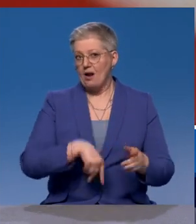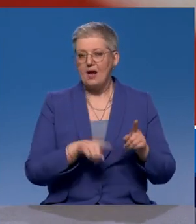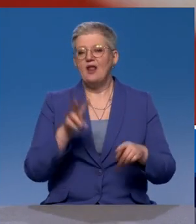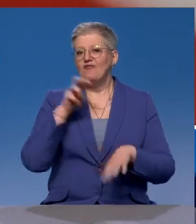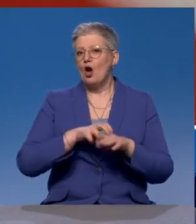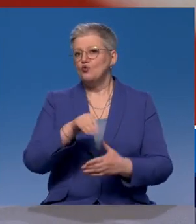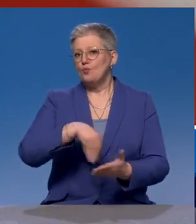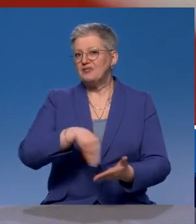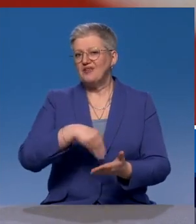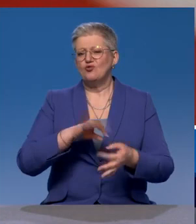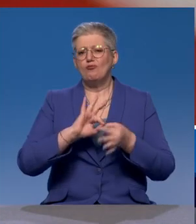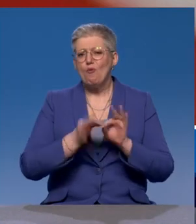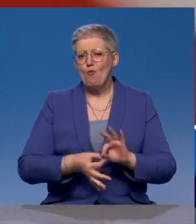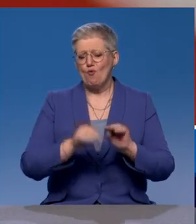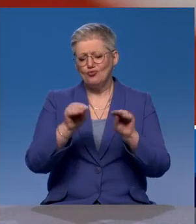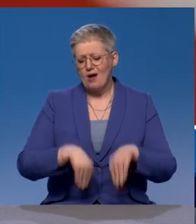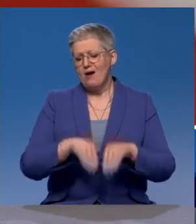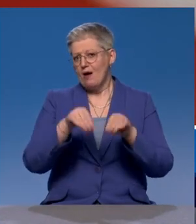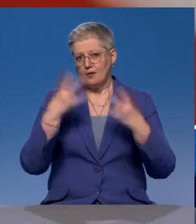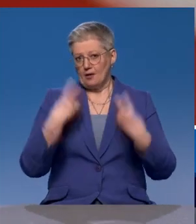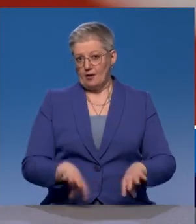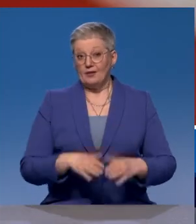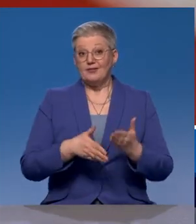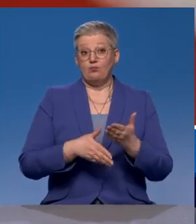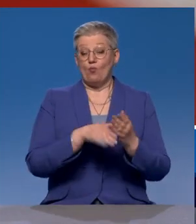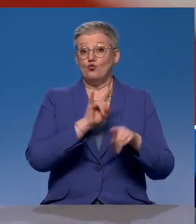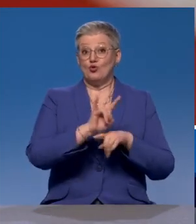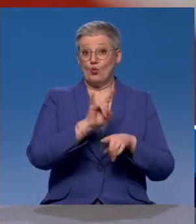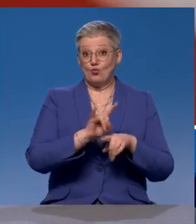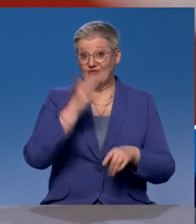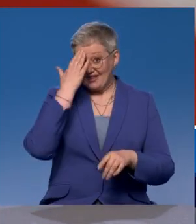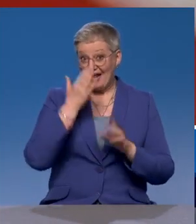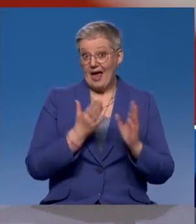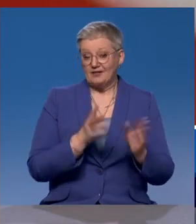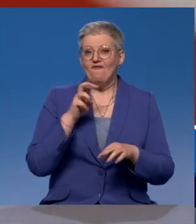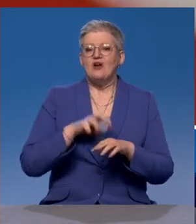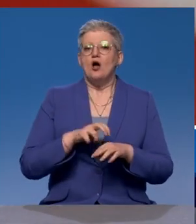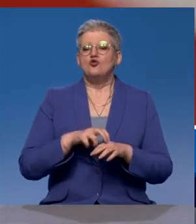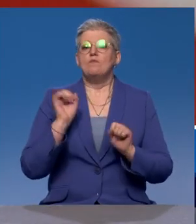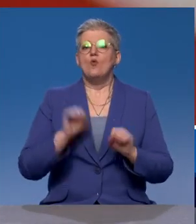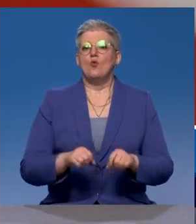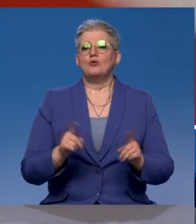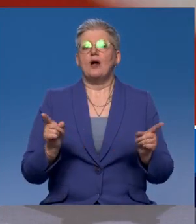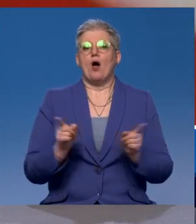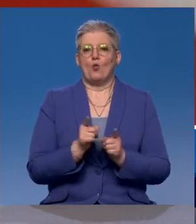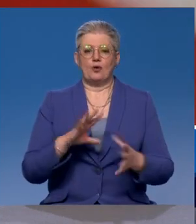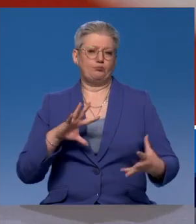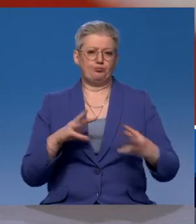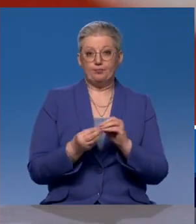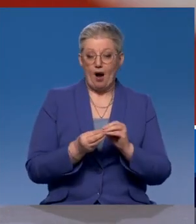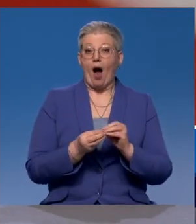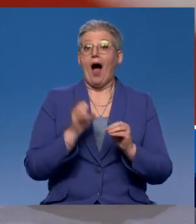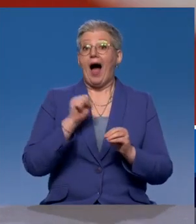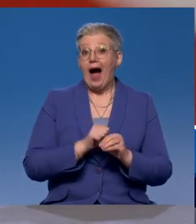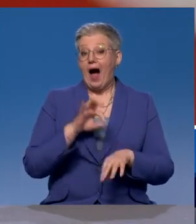сложные истории болезни, потому что с помощью этой технологии искусственного интеллекта врачи смогут делать короткие резюме. А пациентам